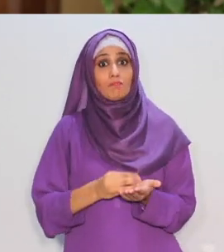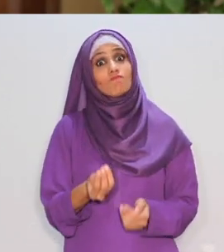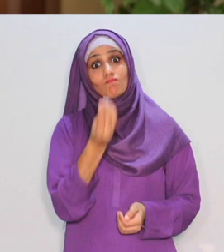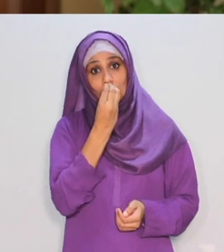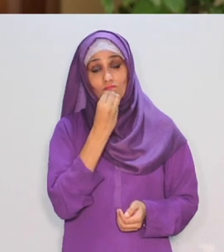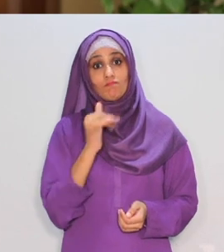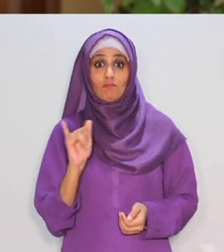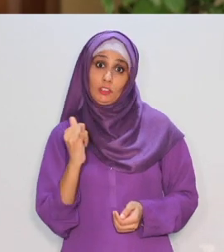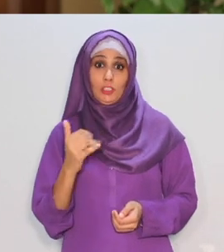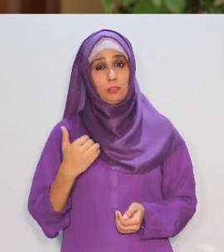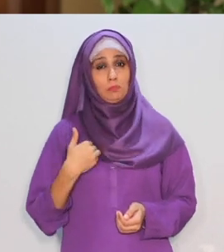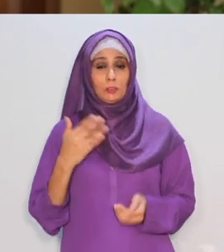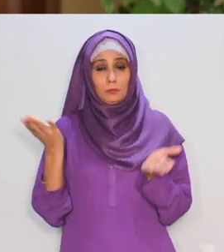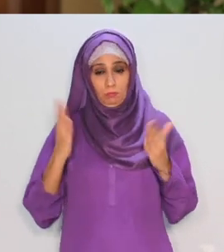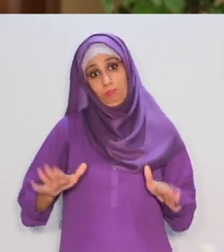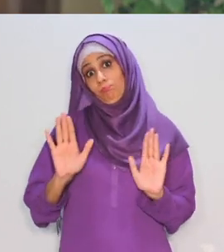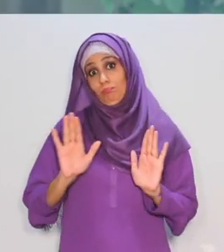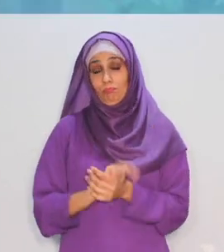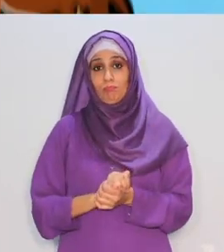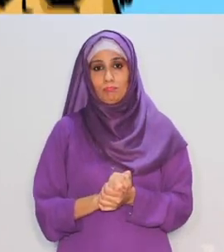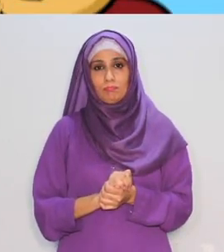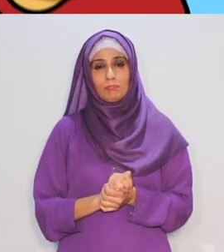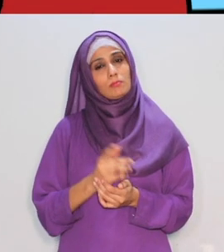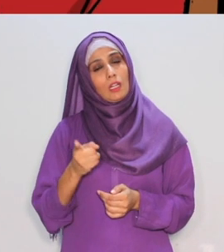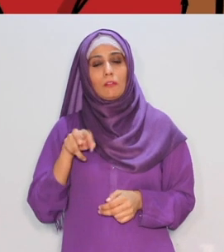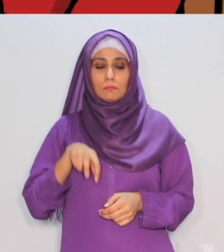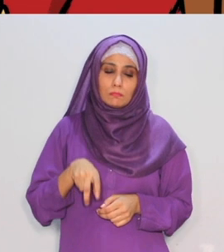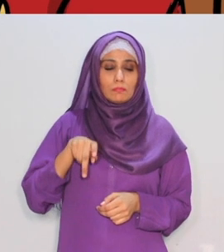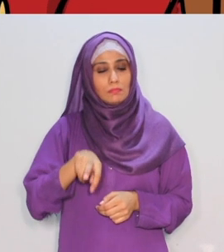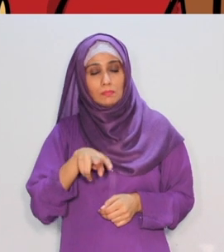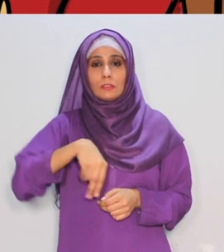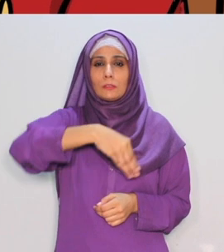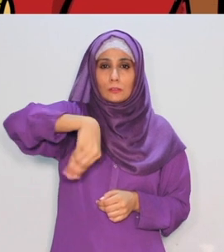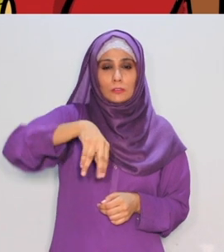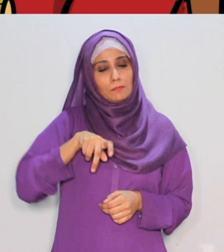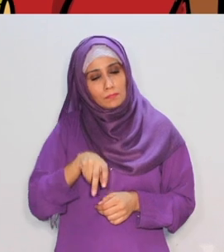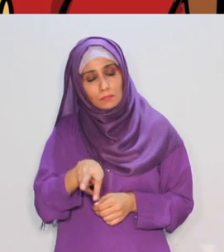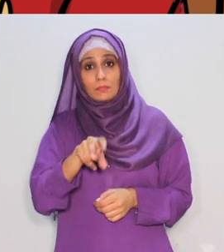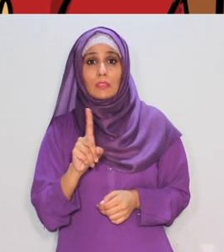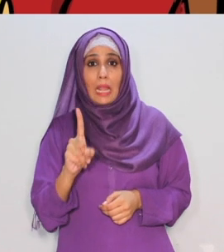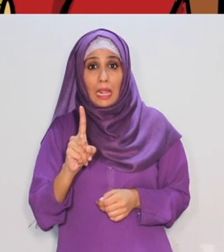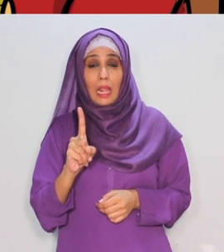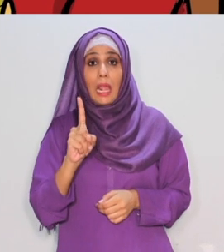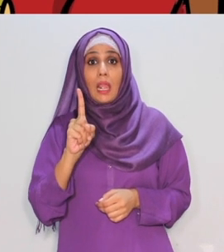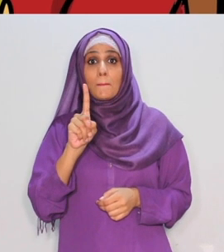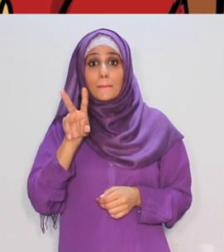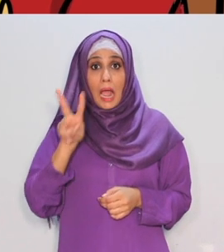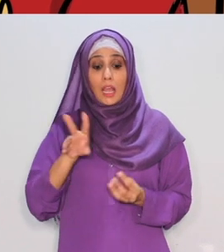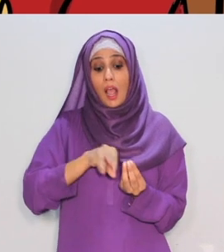तो शायद फिर से ही हो जाऊंगा। हादी धीरे धीरे से बावर्ची खाने की तरफ गया और एक दर्जन